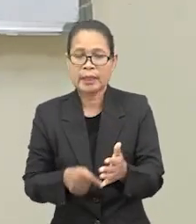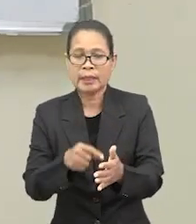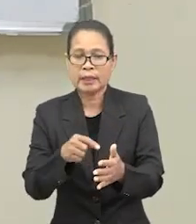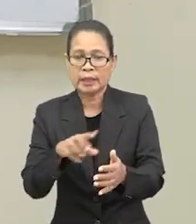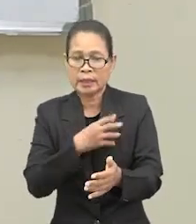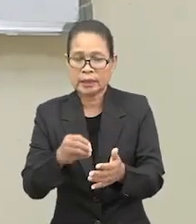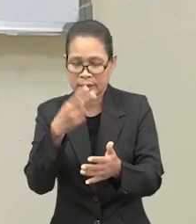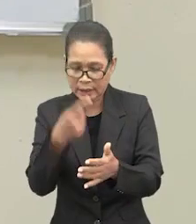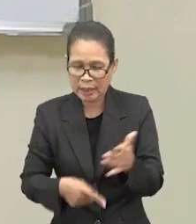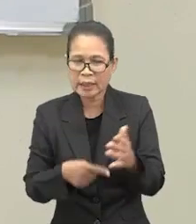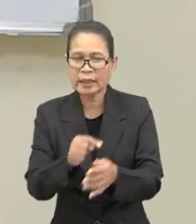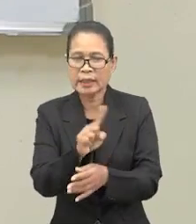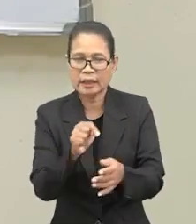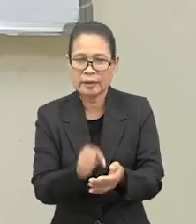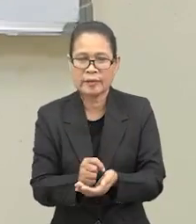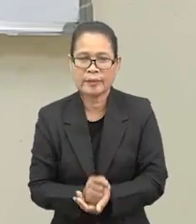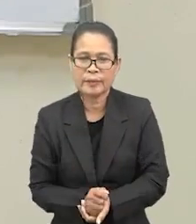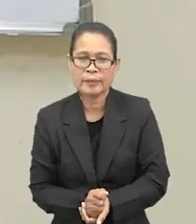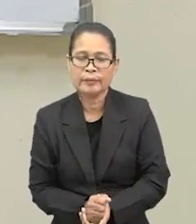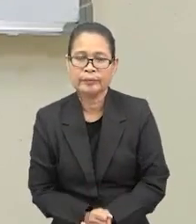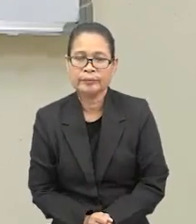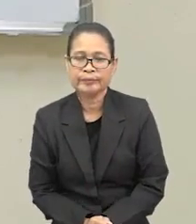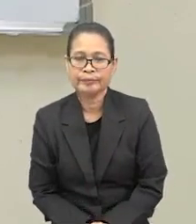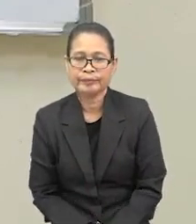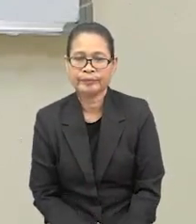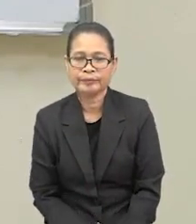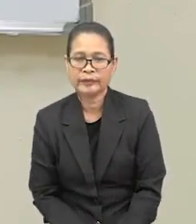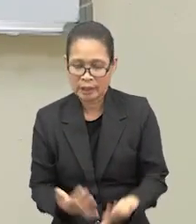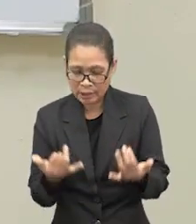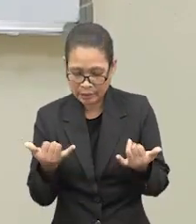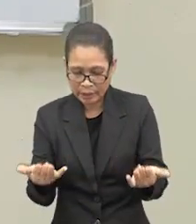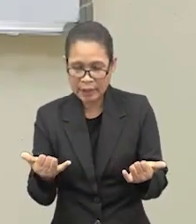náut ở vây nâng ở vây. Chà